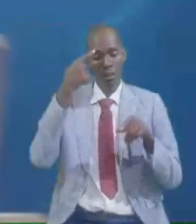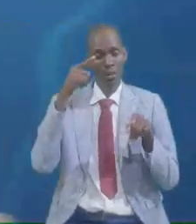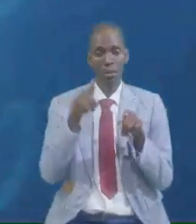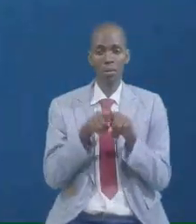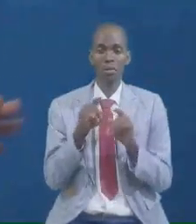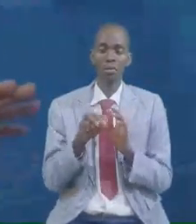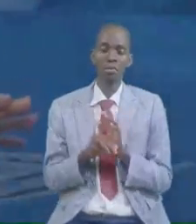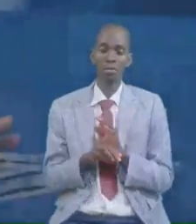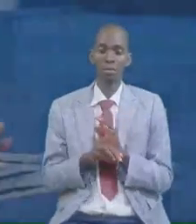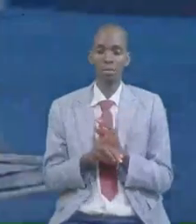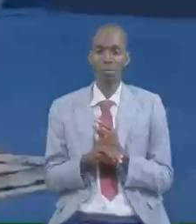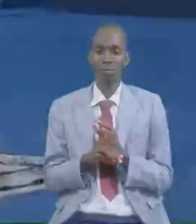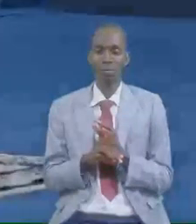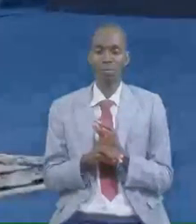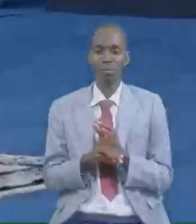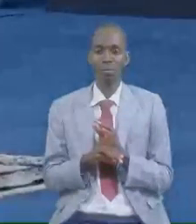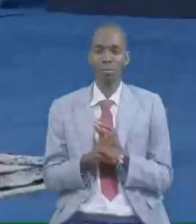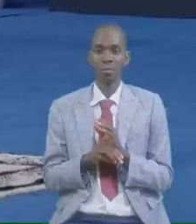L'alliance